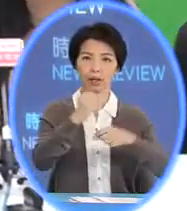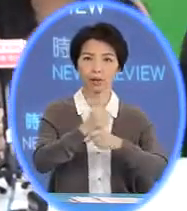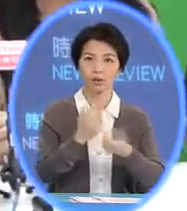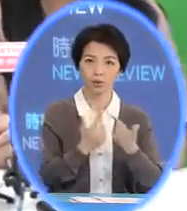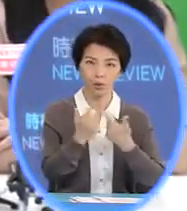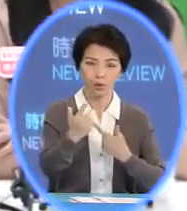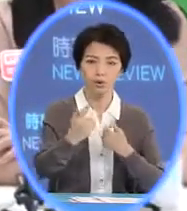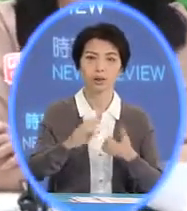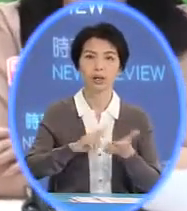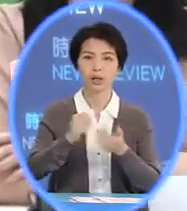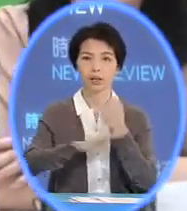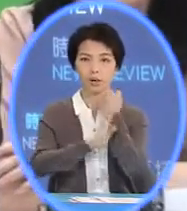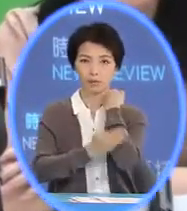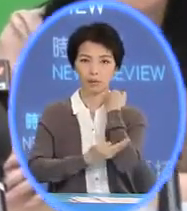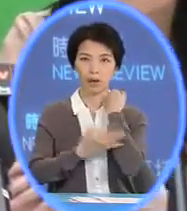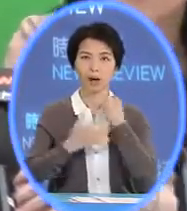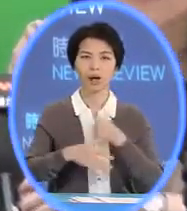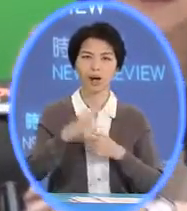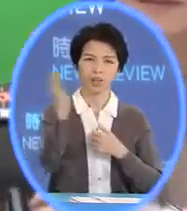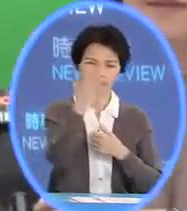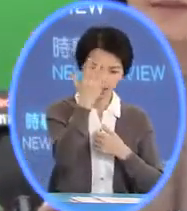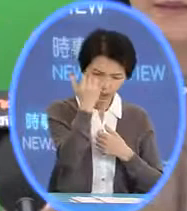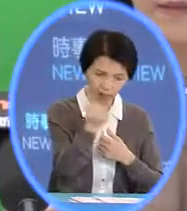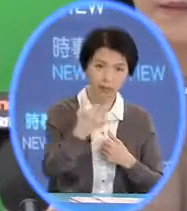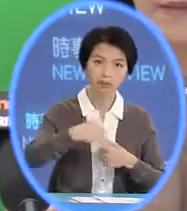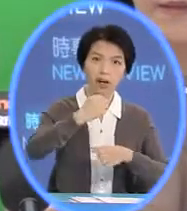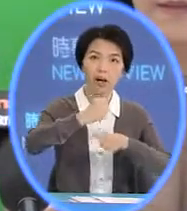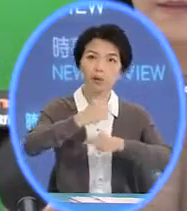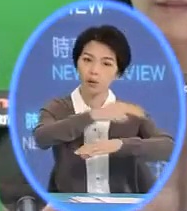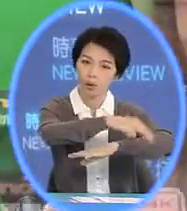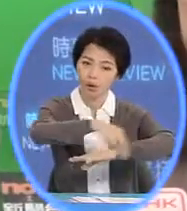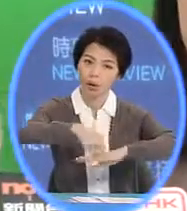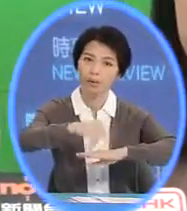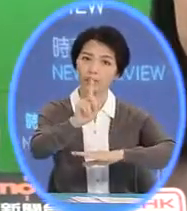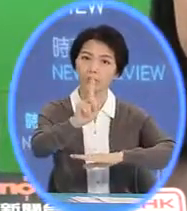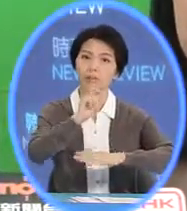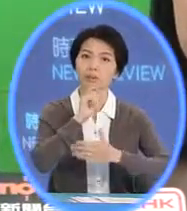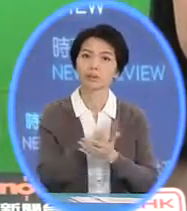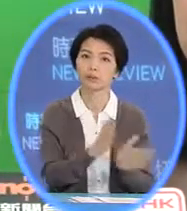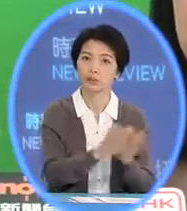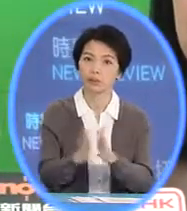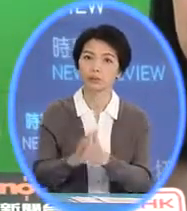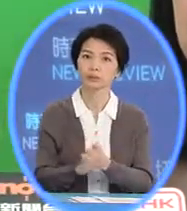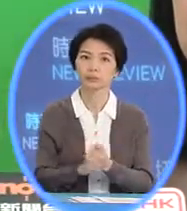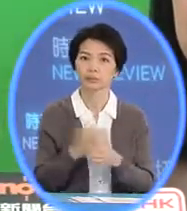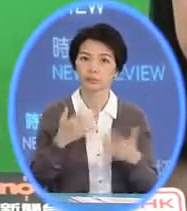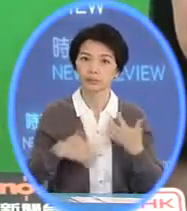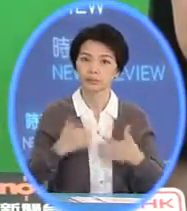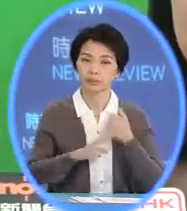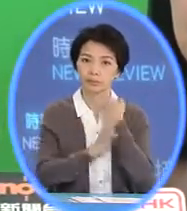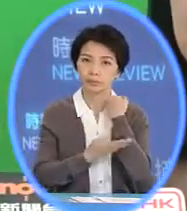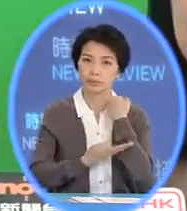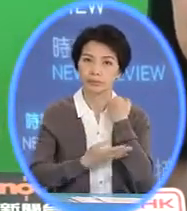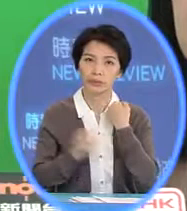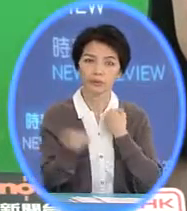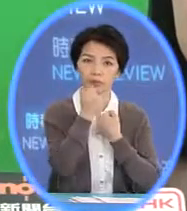制定法例，定明在惡劣天氣之下僱員上班的安排。 咁嘅緊急情況規例條例係可以即